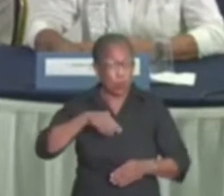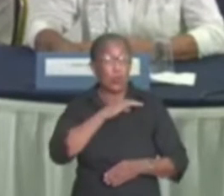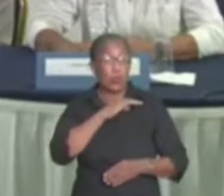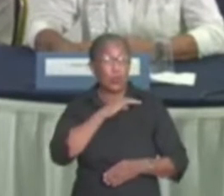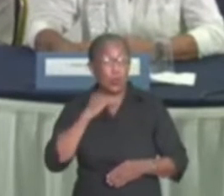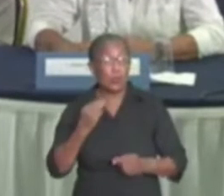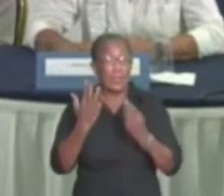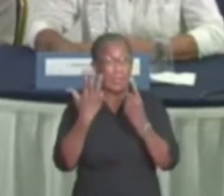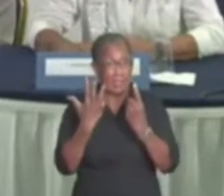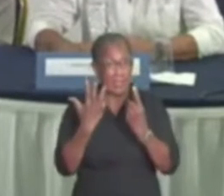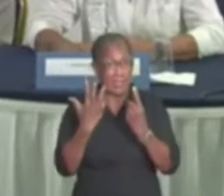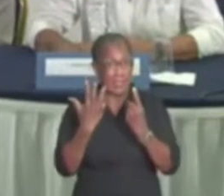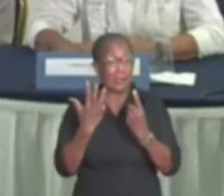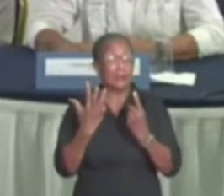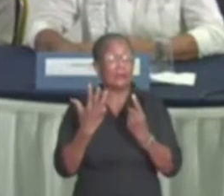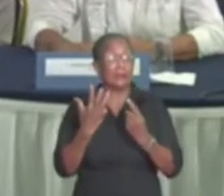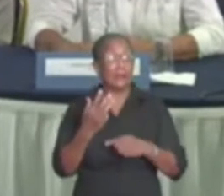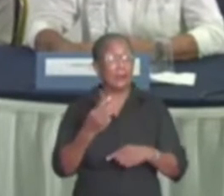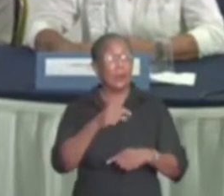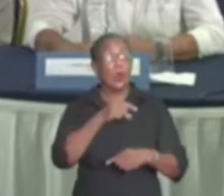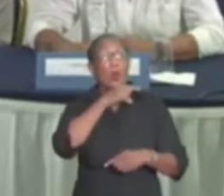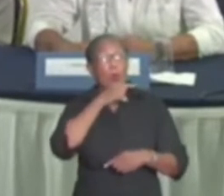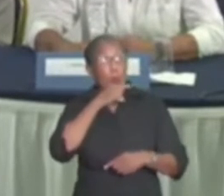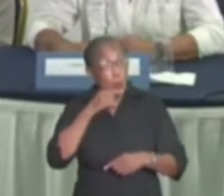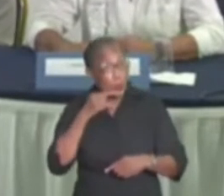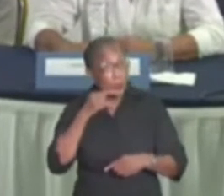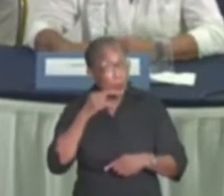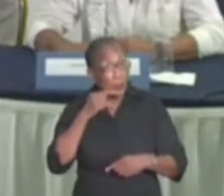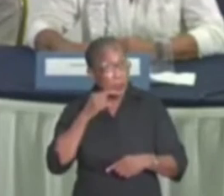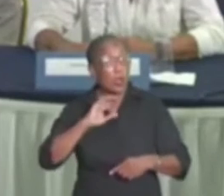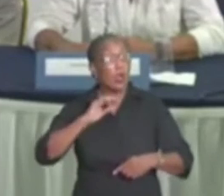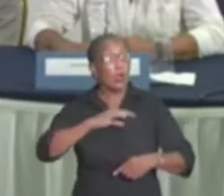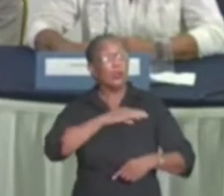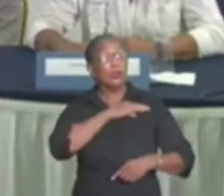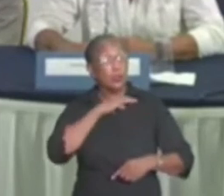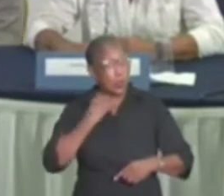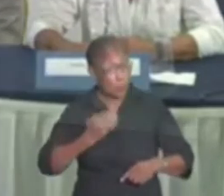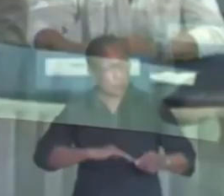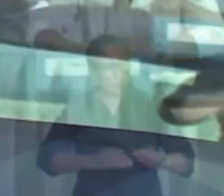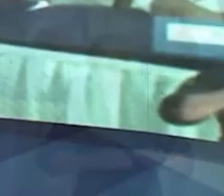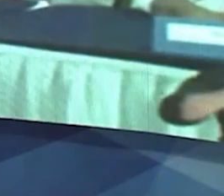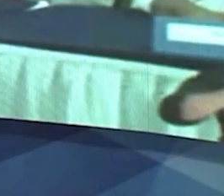die 19 vrouwen, geen van hen waren gevaccineerd.